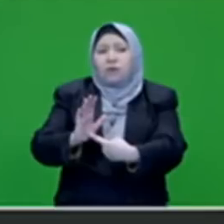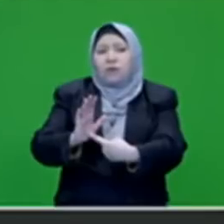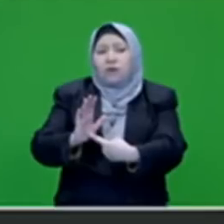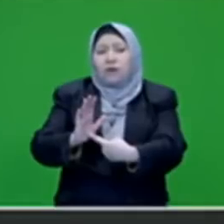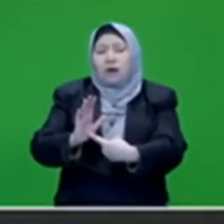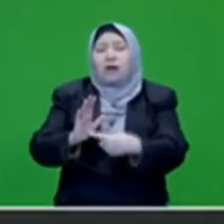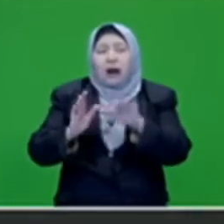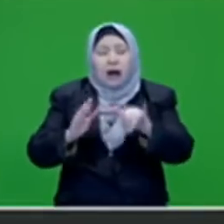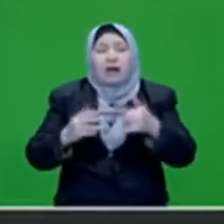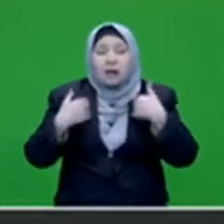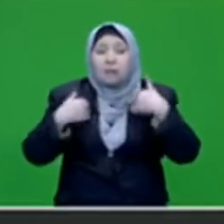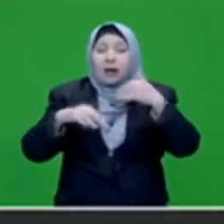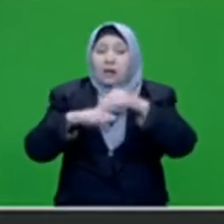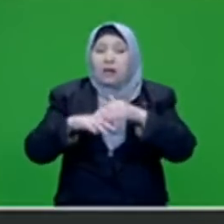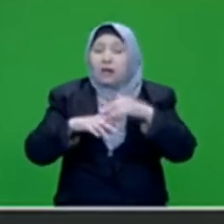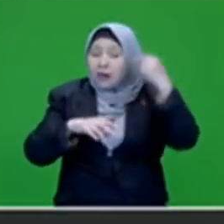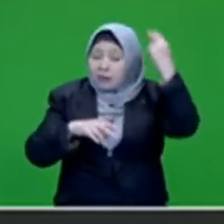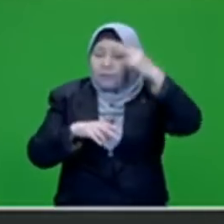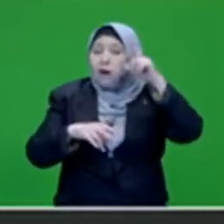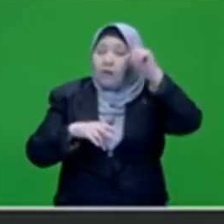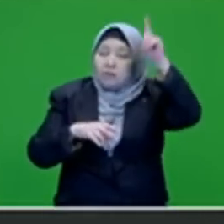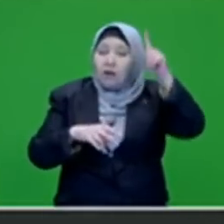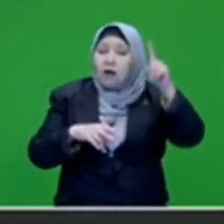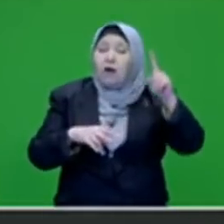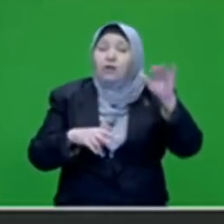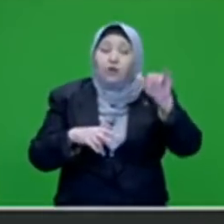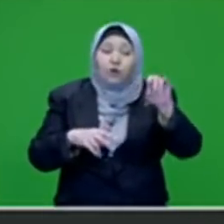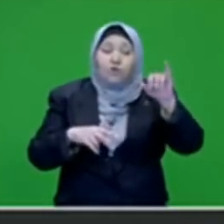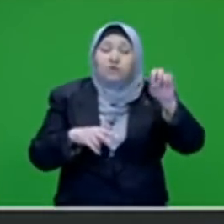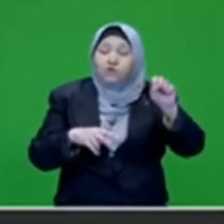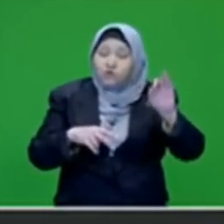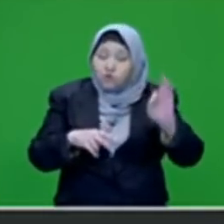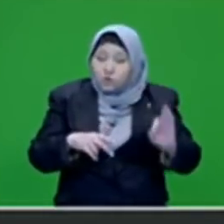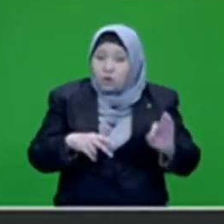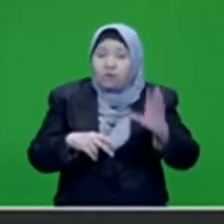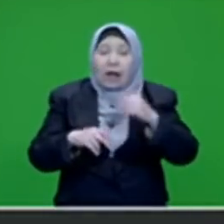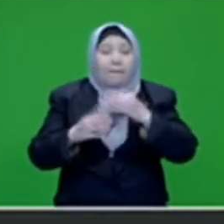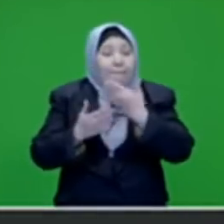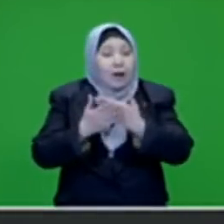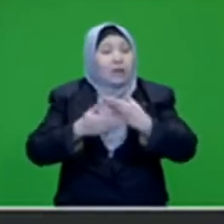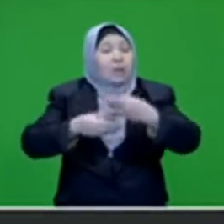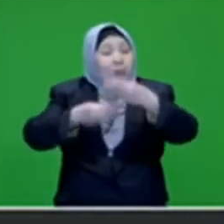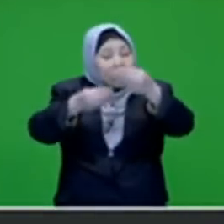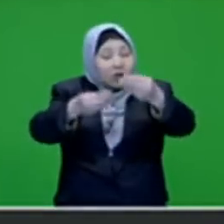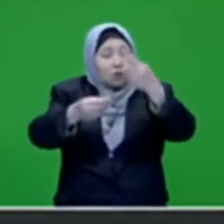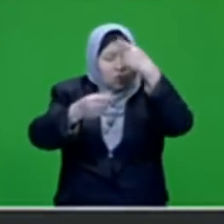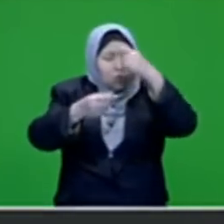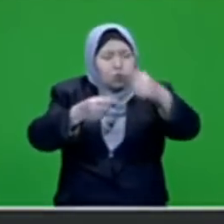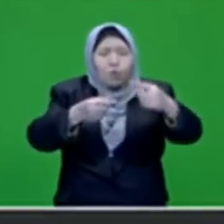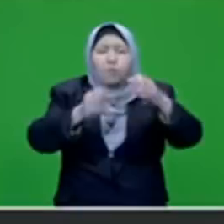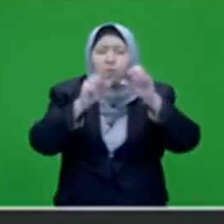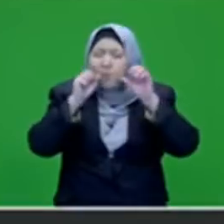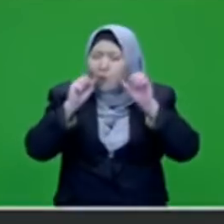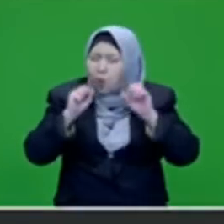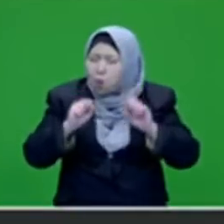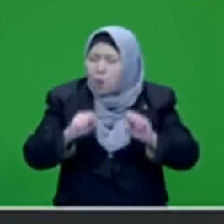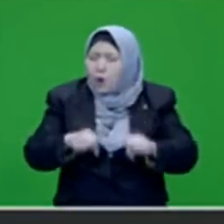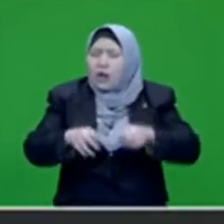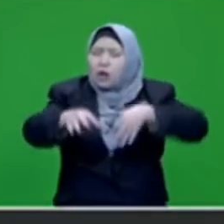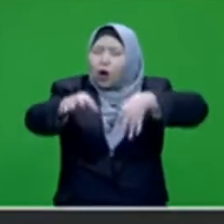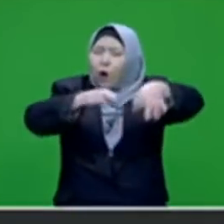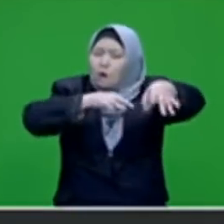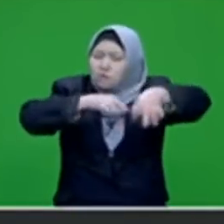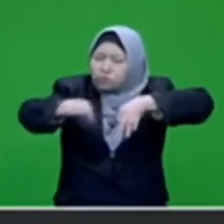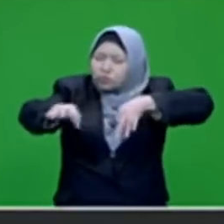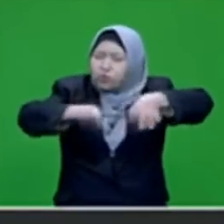yang ada pada Nabi Allah Yusuf alaihissalam sehingga dikurniakan kelebihan untuk takwil mimpi. Jadi nak takwil mimpi kena